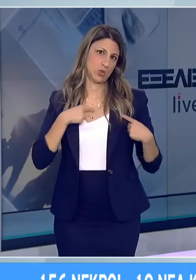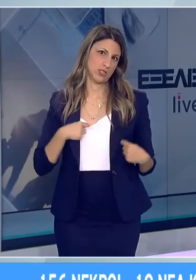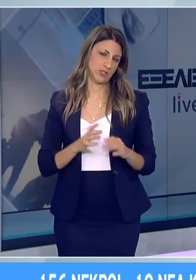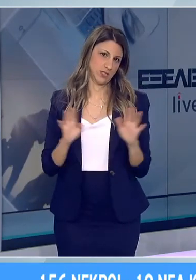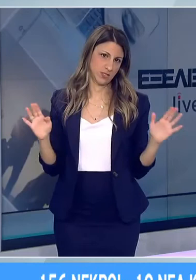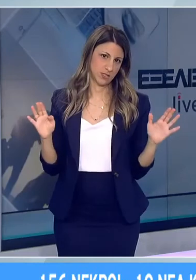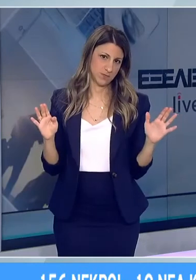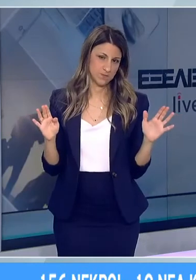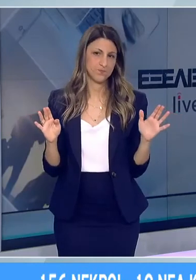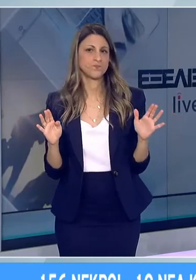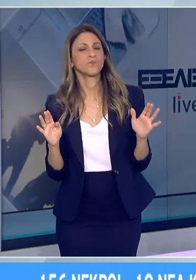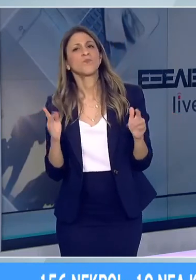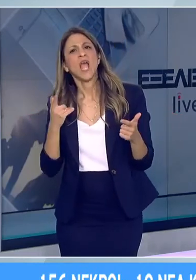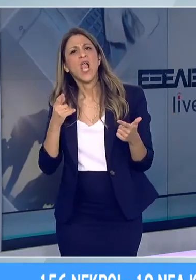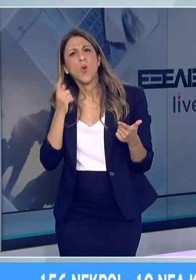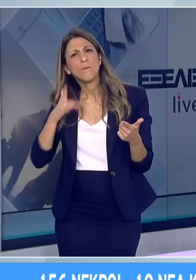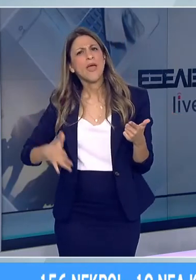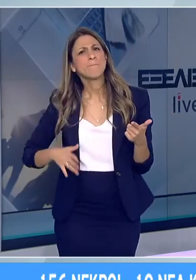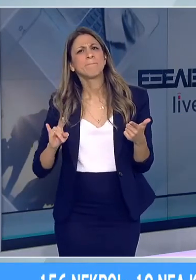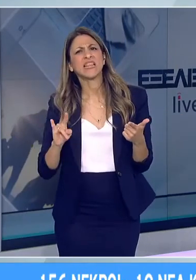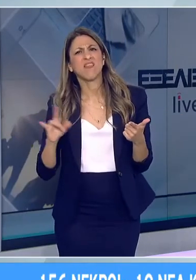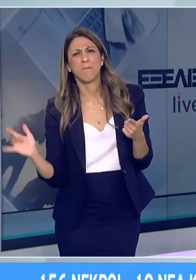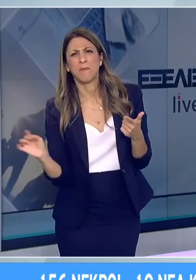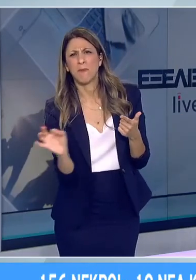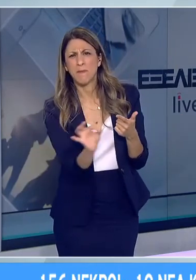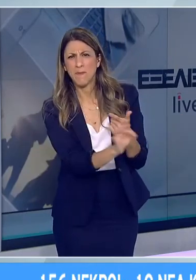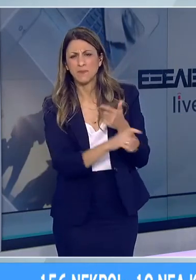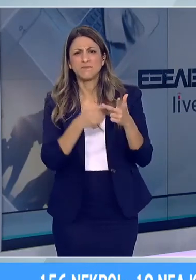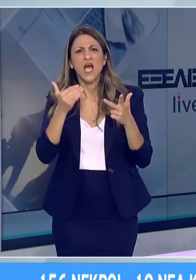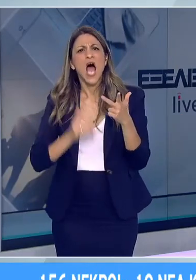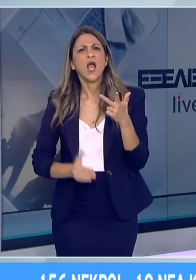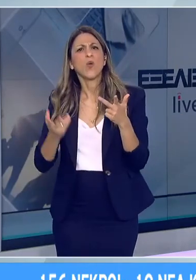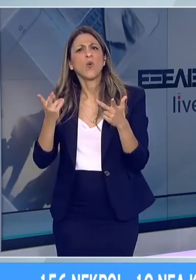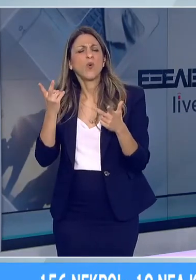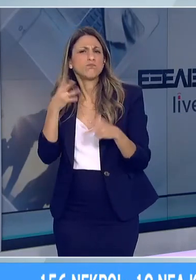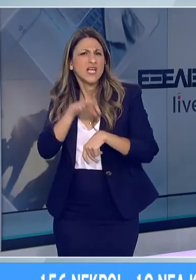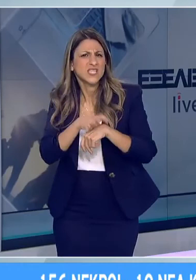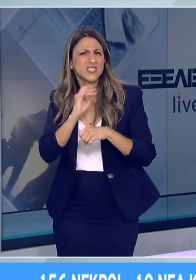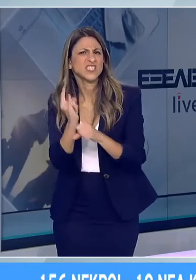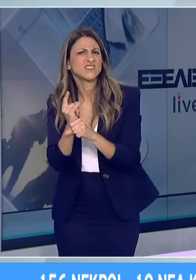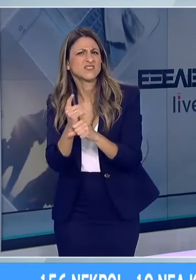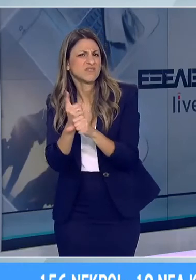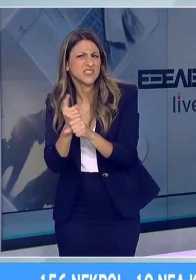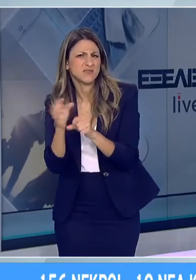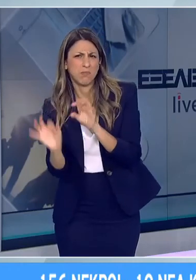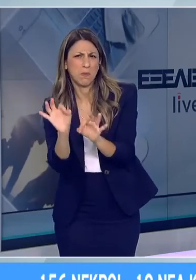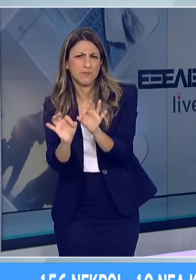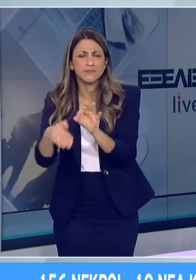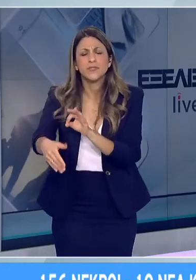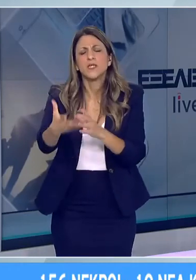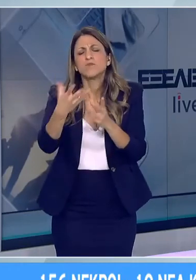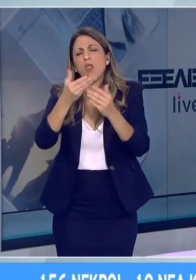συμμετοχή, τις υπατήτηδες, οι εμβολιασμοί, τα σεξουαλικά μεταδεδομένα νοσήματα. Υπάρχουν πολλοί παράμετροι